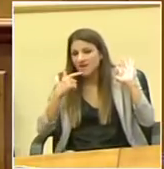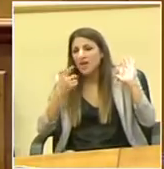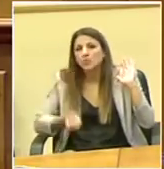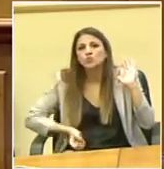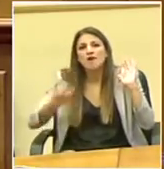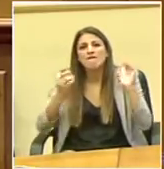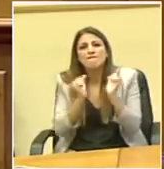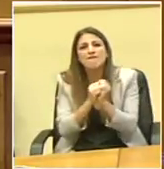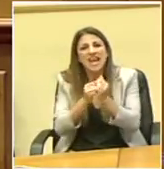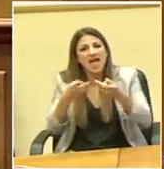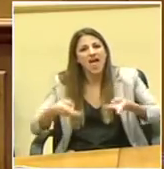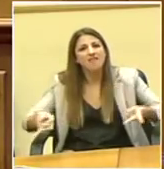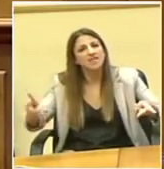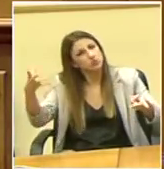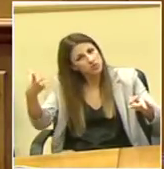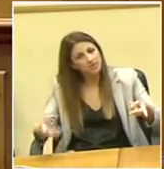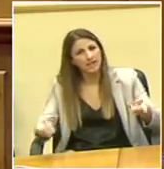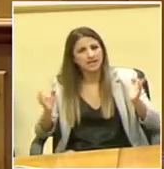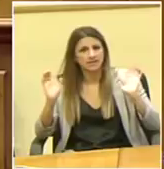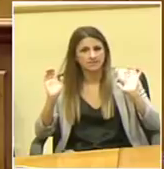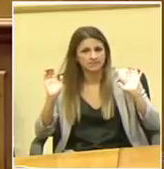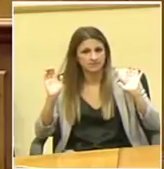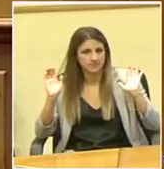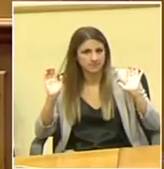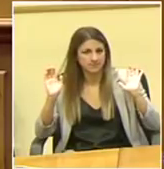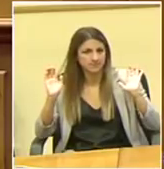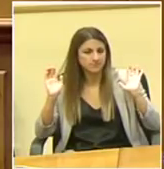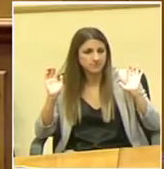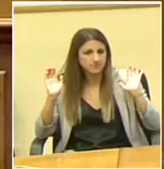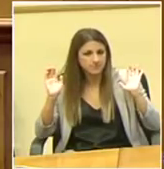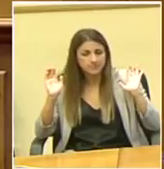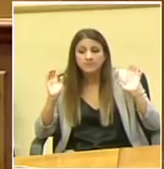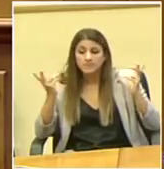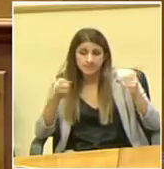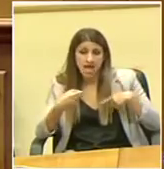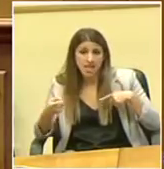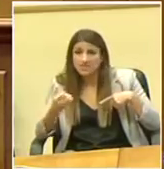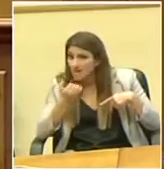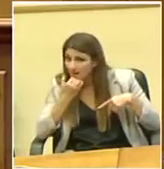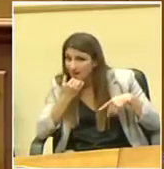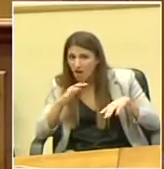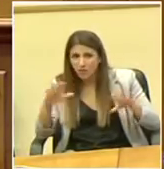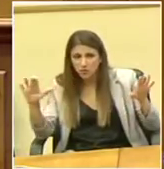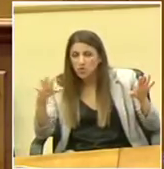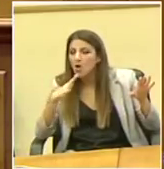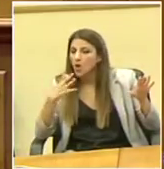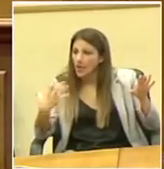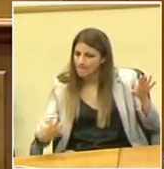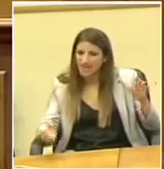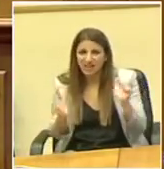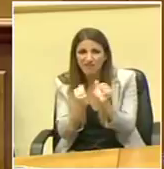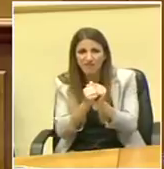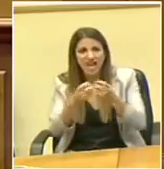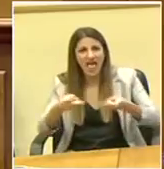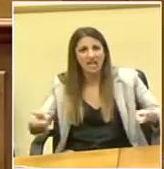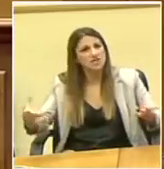ήταν και κυρίαρχος και ηγεμονικός. Αλλά έχετε λάθος, γιατί είναι κυρίαρχος Είναι